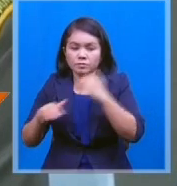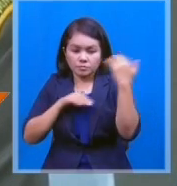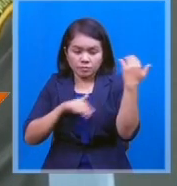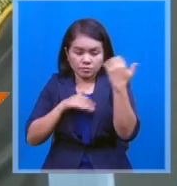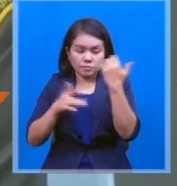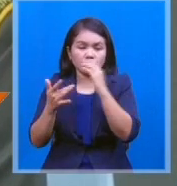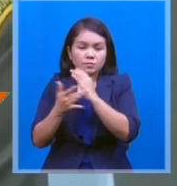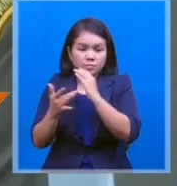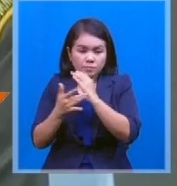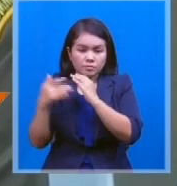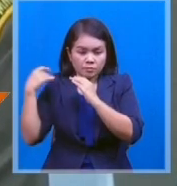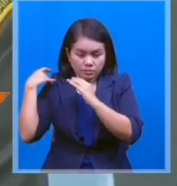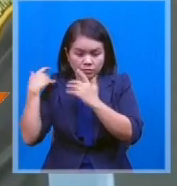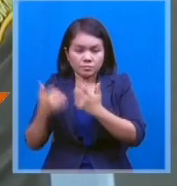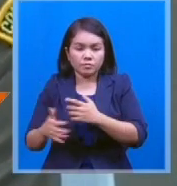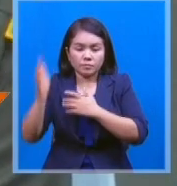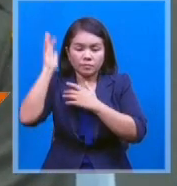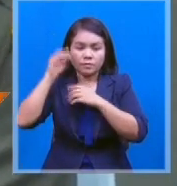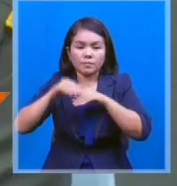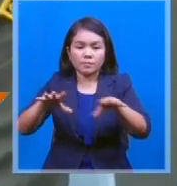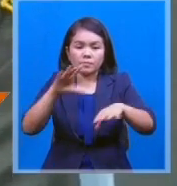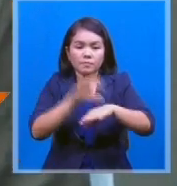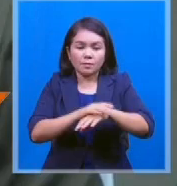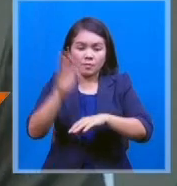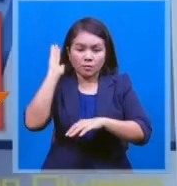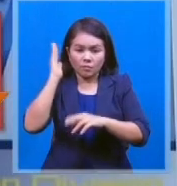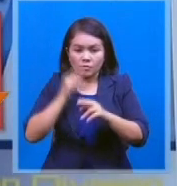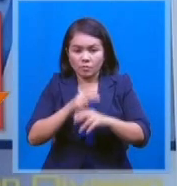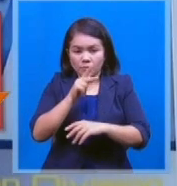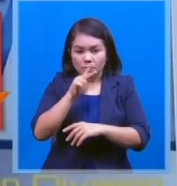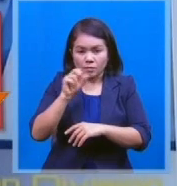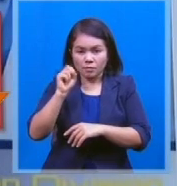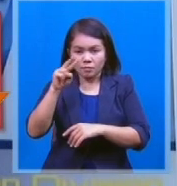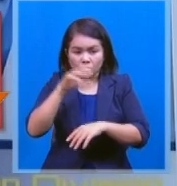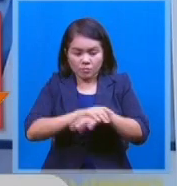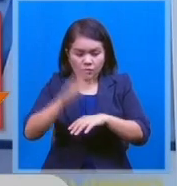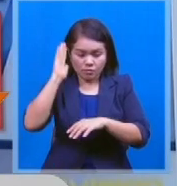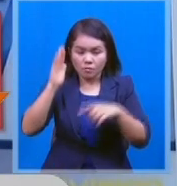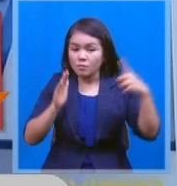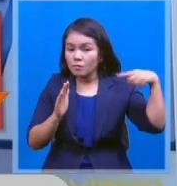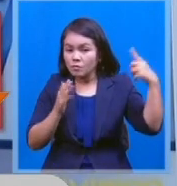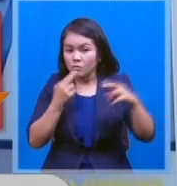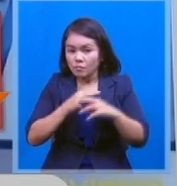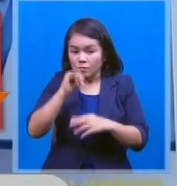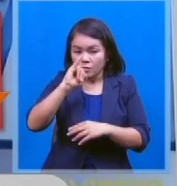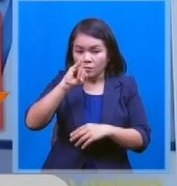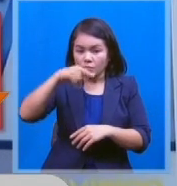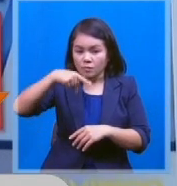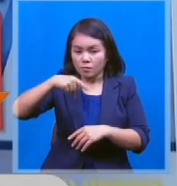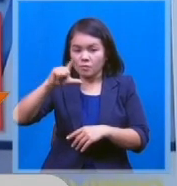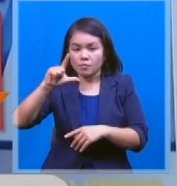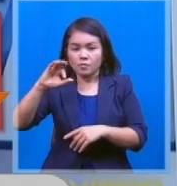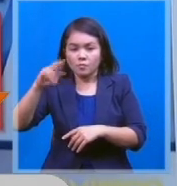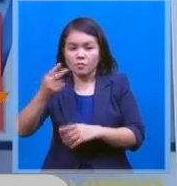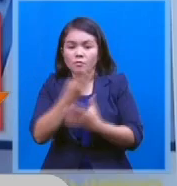ยีหรือปอท.แถลงข่าวจับกุมนายกิติศักดิ์สิริวิทยาวงศ์และนางสาวไพลินวีอุบแก้วสอง